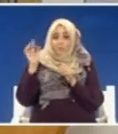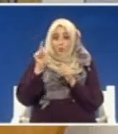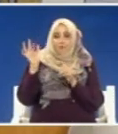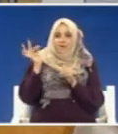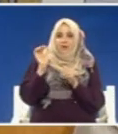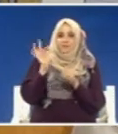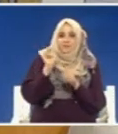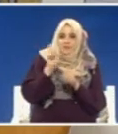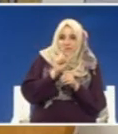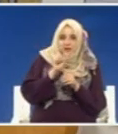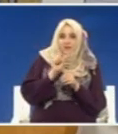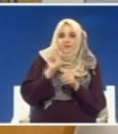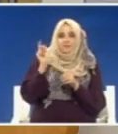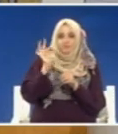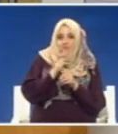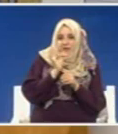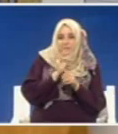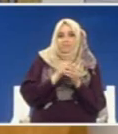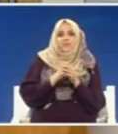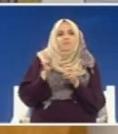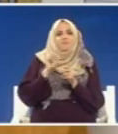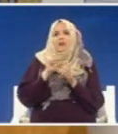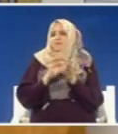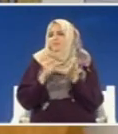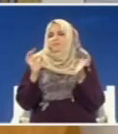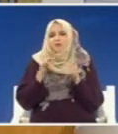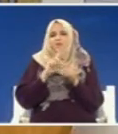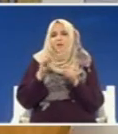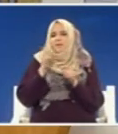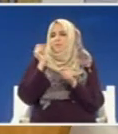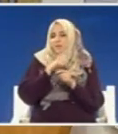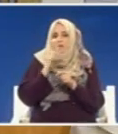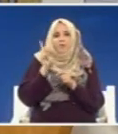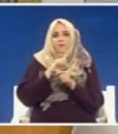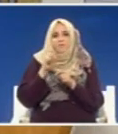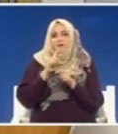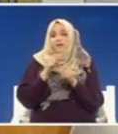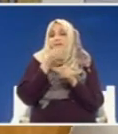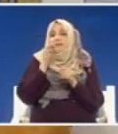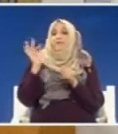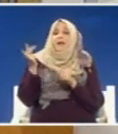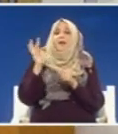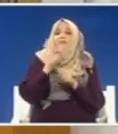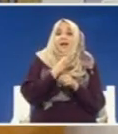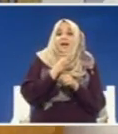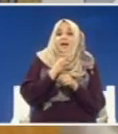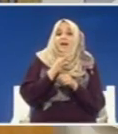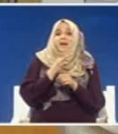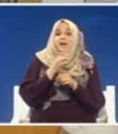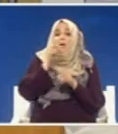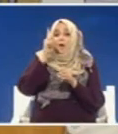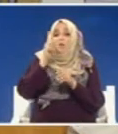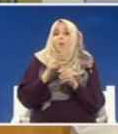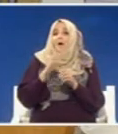لا يخذله ولا يكذبه ولا يسلمه. يعني المؤمن أخو المؤمن، من حقوق الإيمان ومن